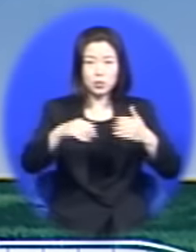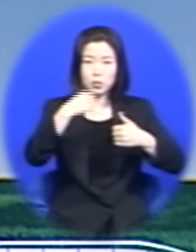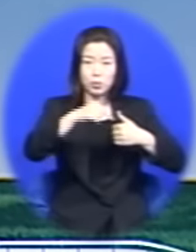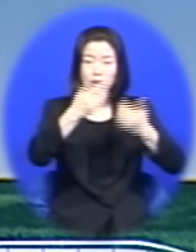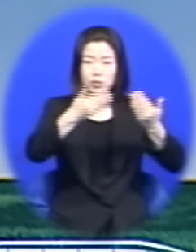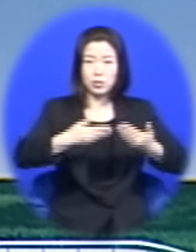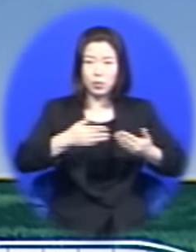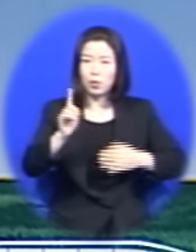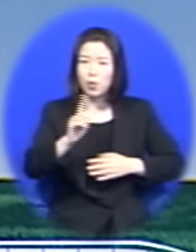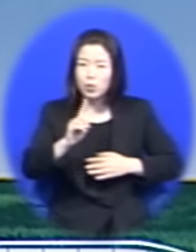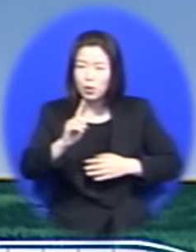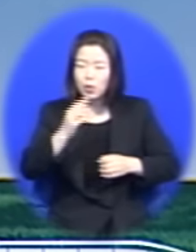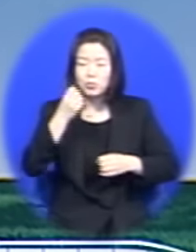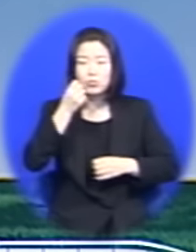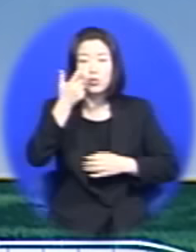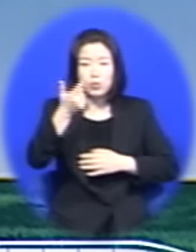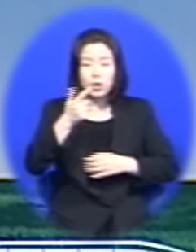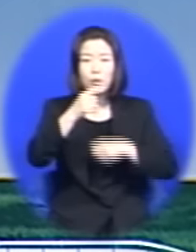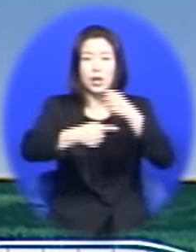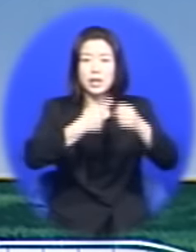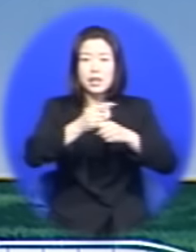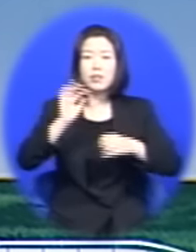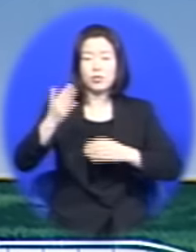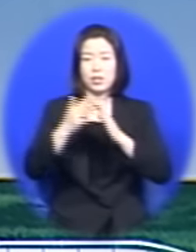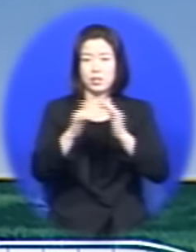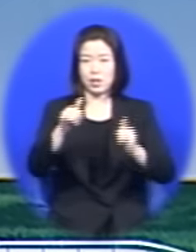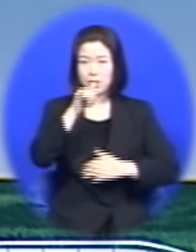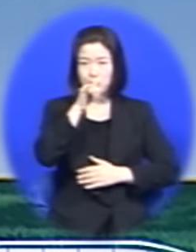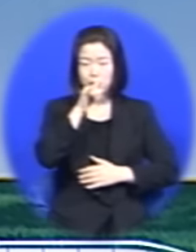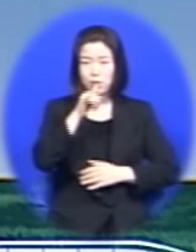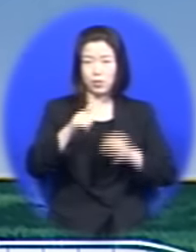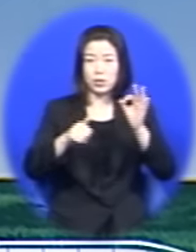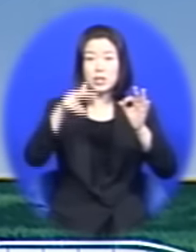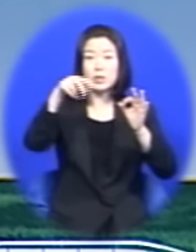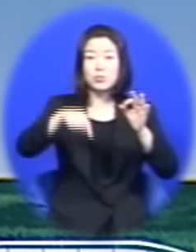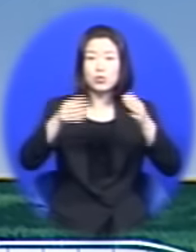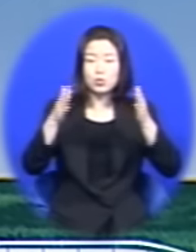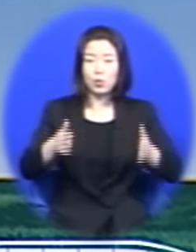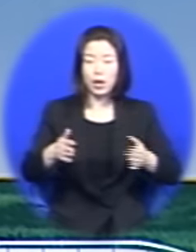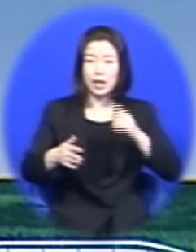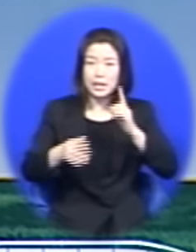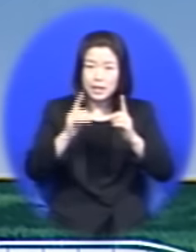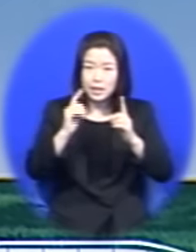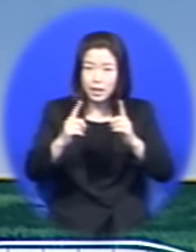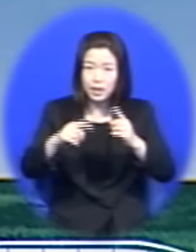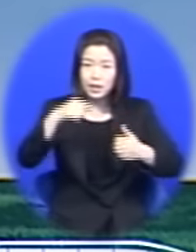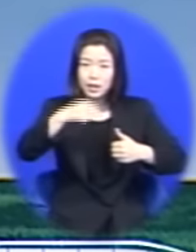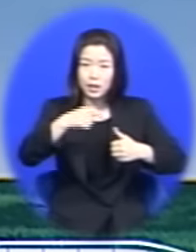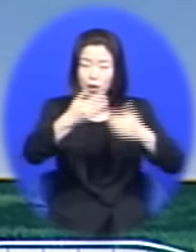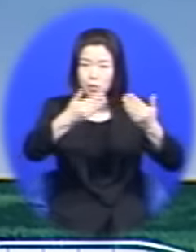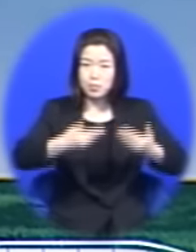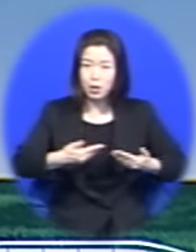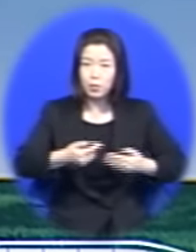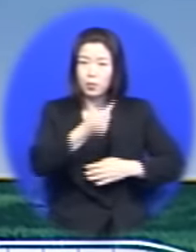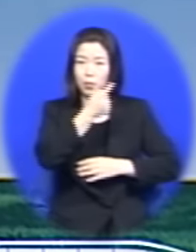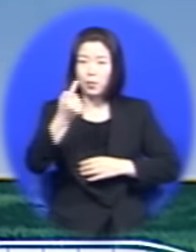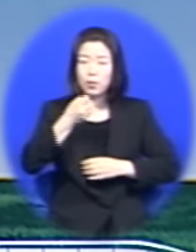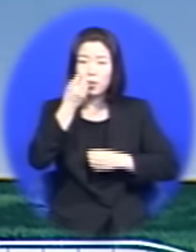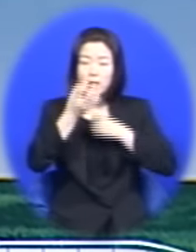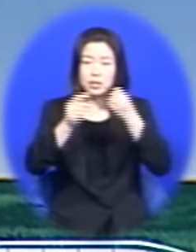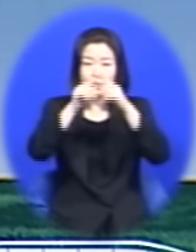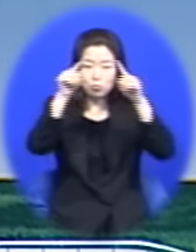어떤 분은 1년도 되신 분도 있으세요. 그 10주 동안에 1대1 양육을 받고 그리고 간증까지